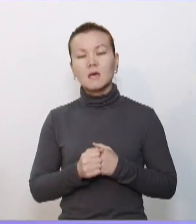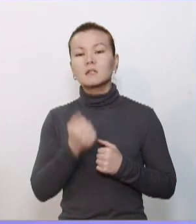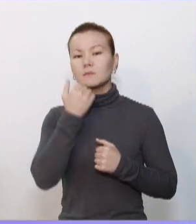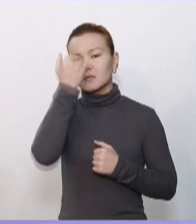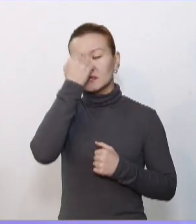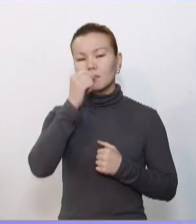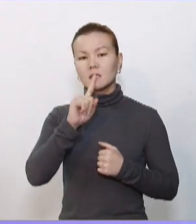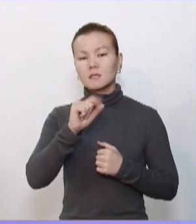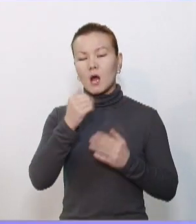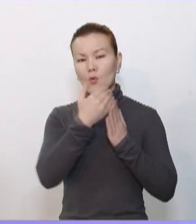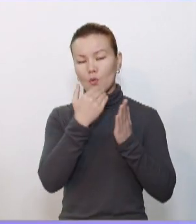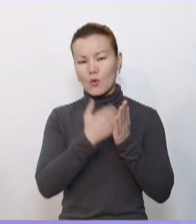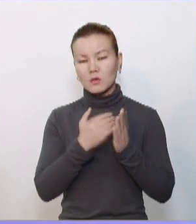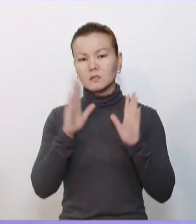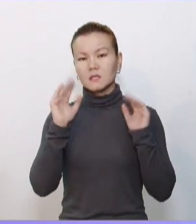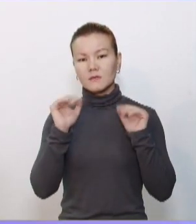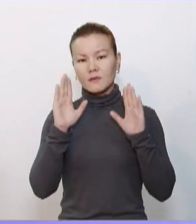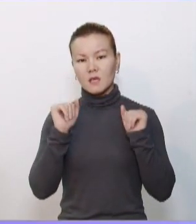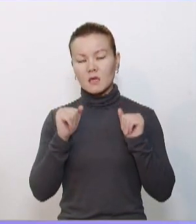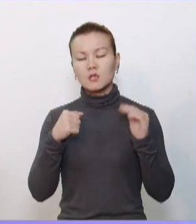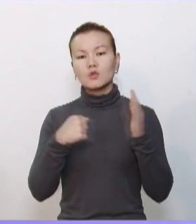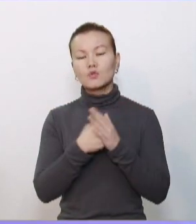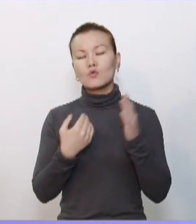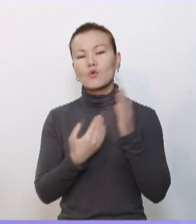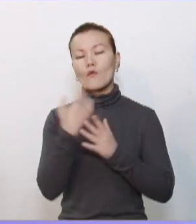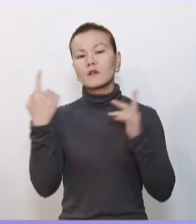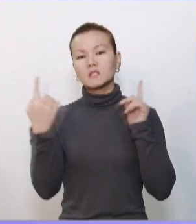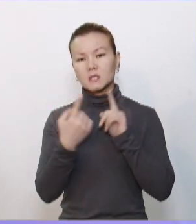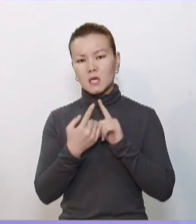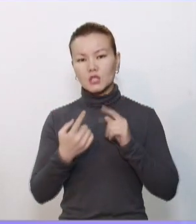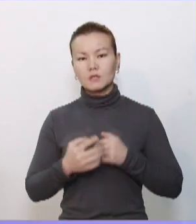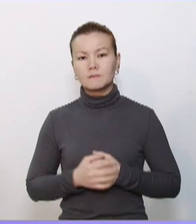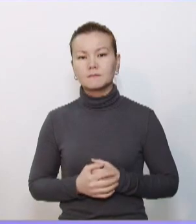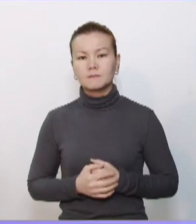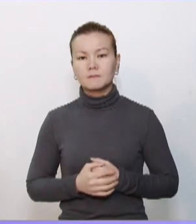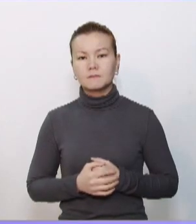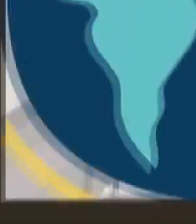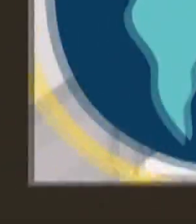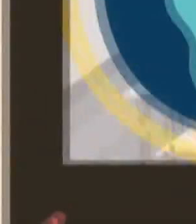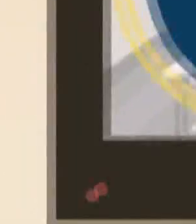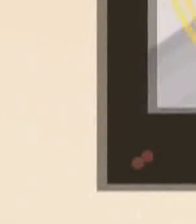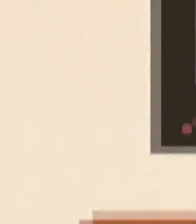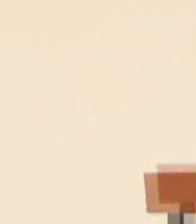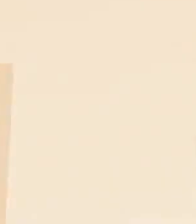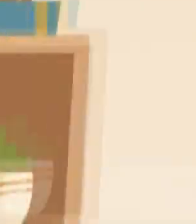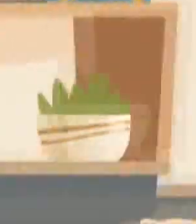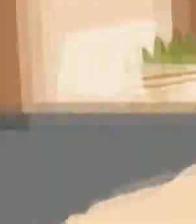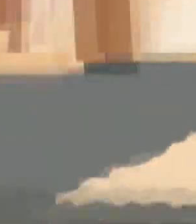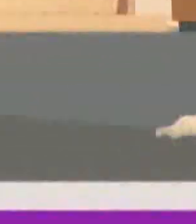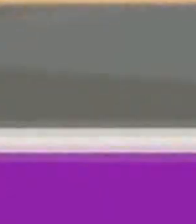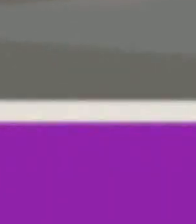за урок. До свидания. До новых встреч.